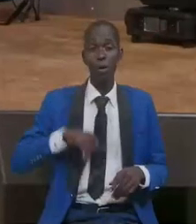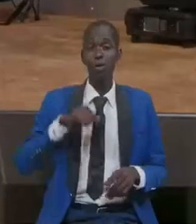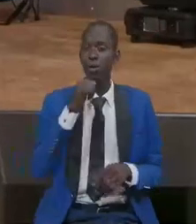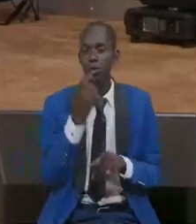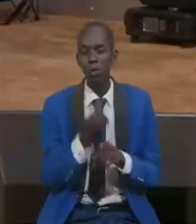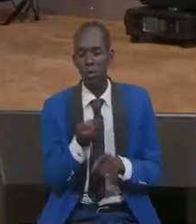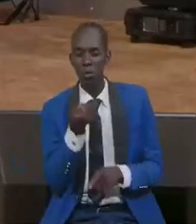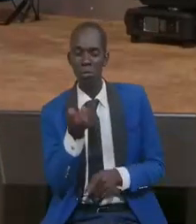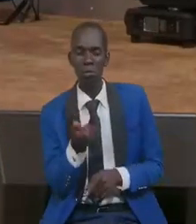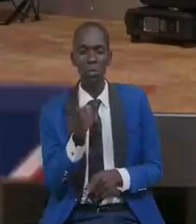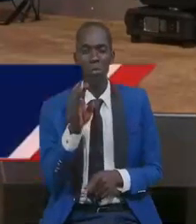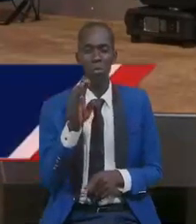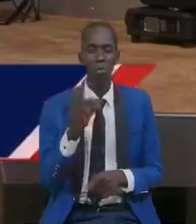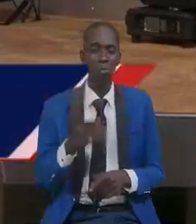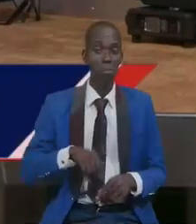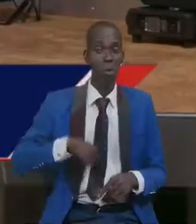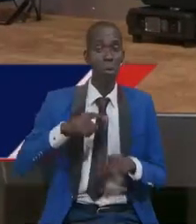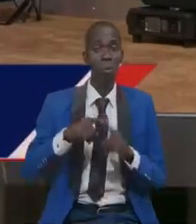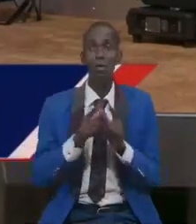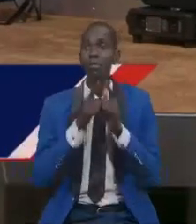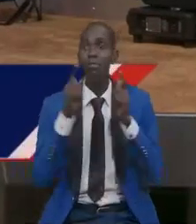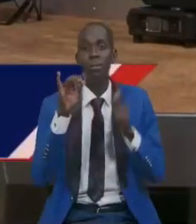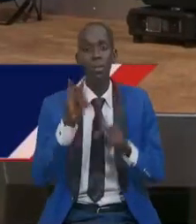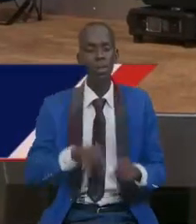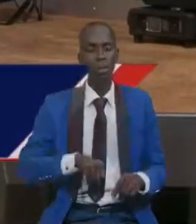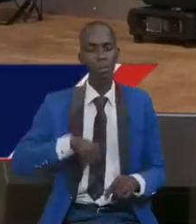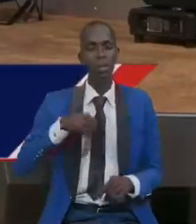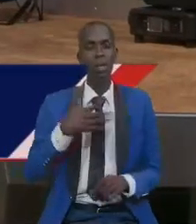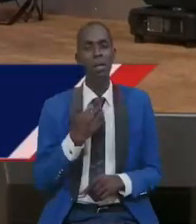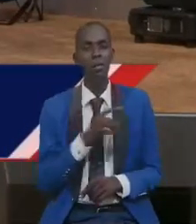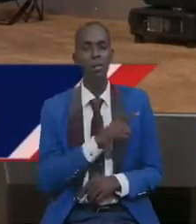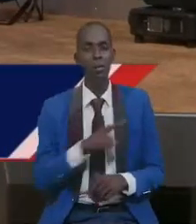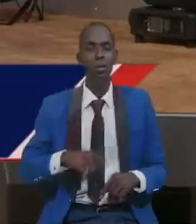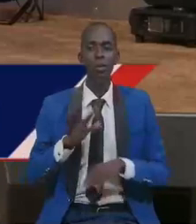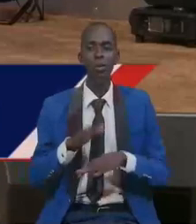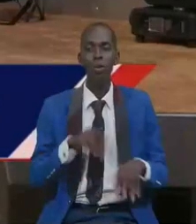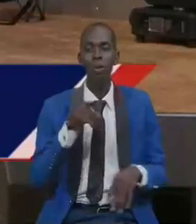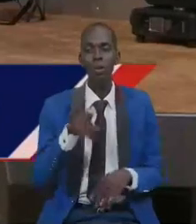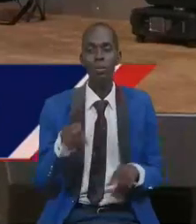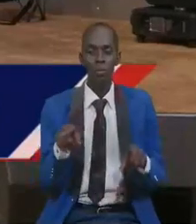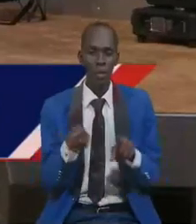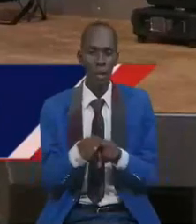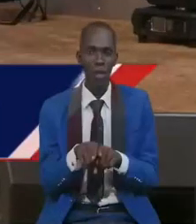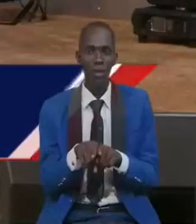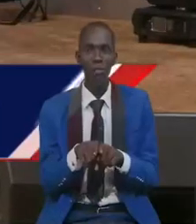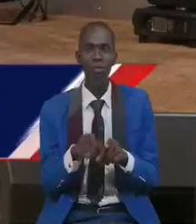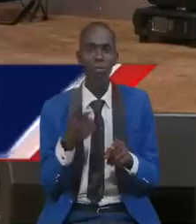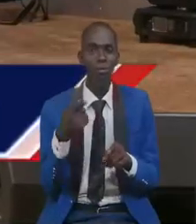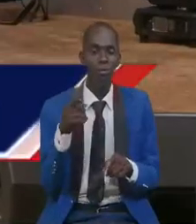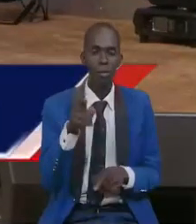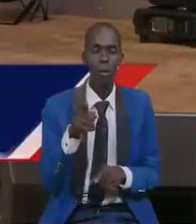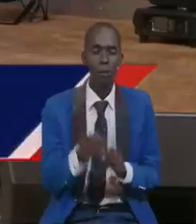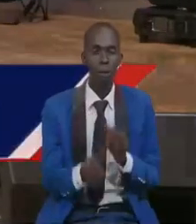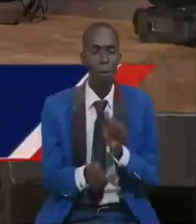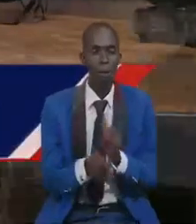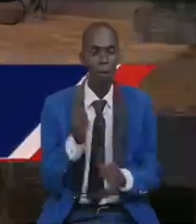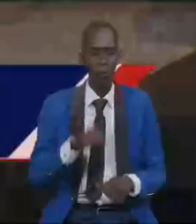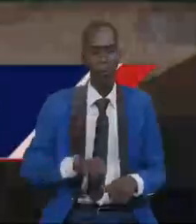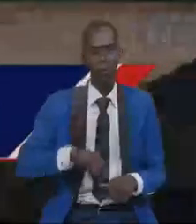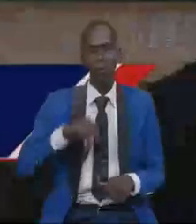orgueilleux, mais il était excessivement orgueilleux. Et le Seigneur se réfère à lui comme toi le plus orgueilleux.